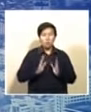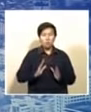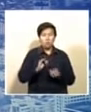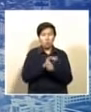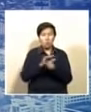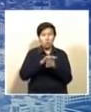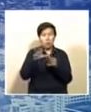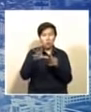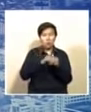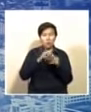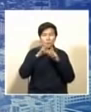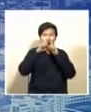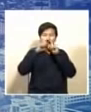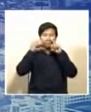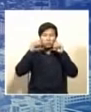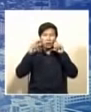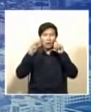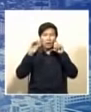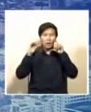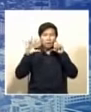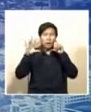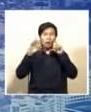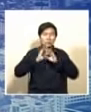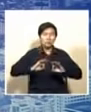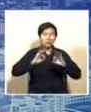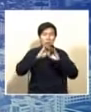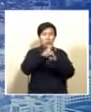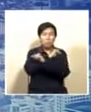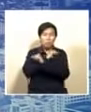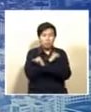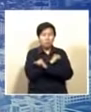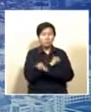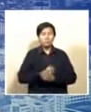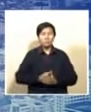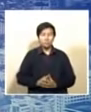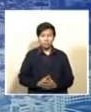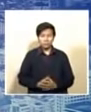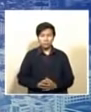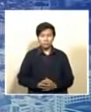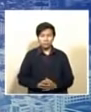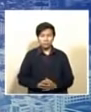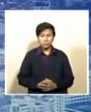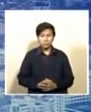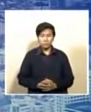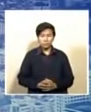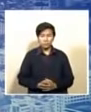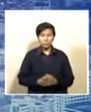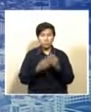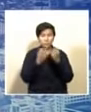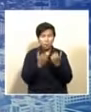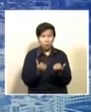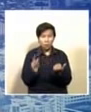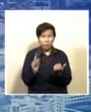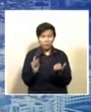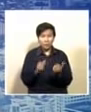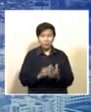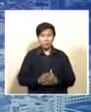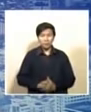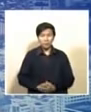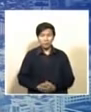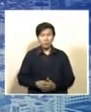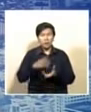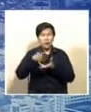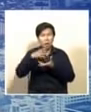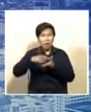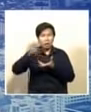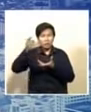ครับ N95 ในประเทศไทยมีผลิตได้เพื่อการส่งออกก็คือบริษัทสยามโคเคนของญี่ปุ่น